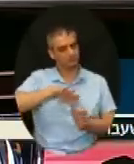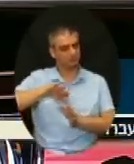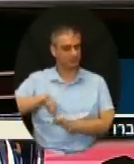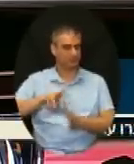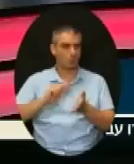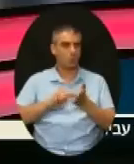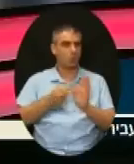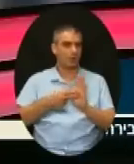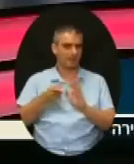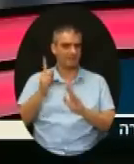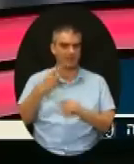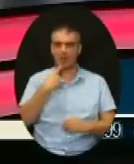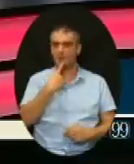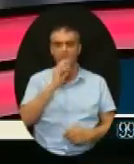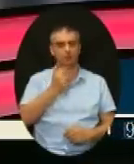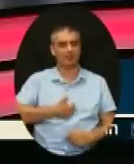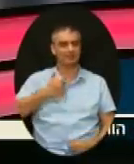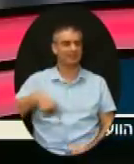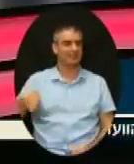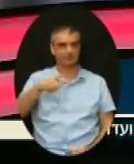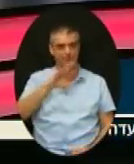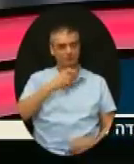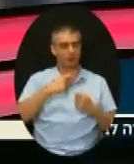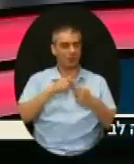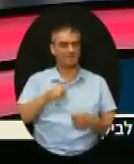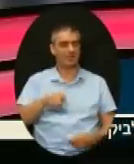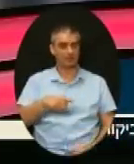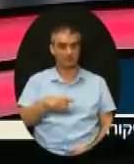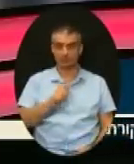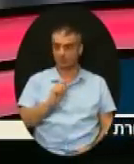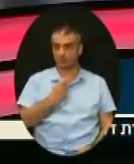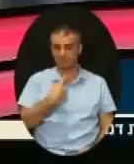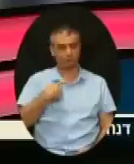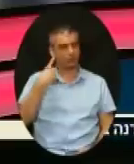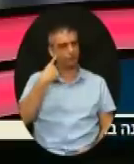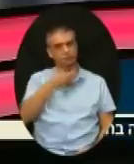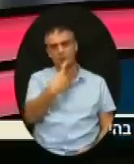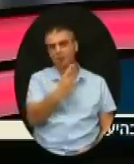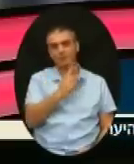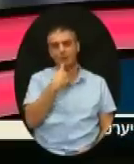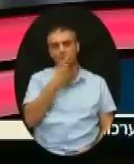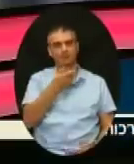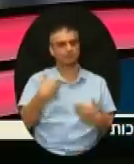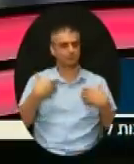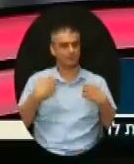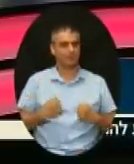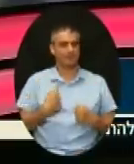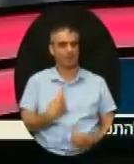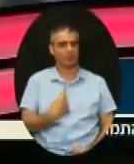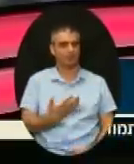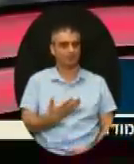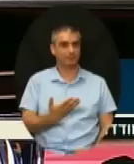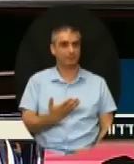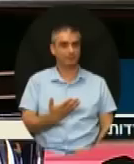את הפוליטיקאים ואת האמירות של שרים ושל חברי כנסת, דווקא לשמוע ממך מה אומרים אנשי מערכת הביטחון.